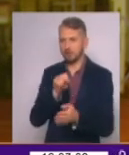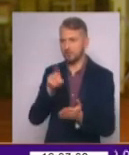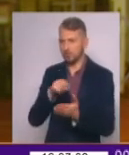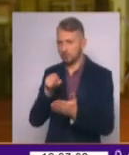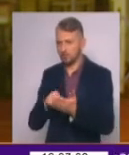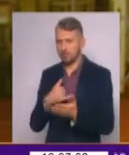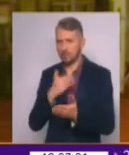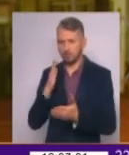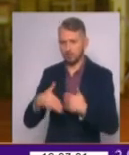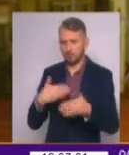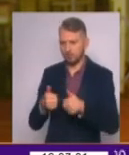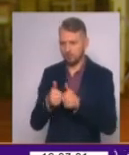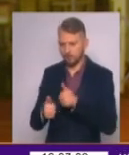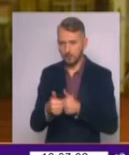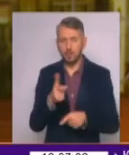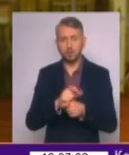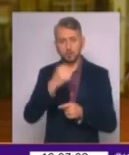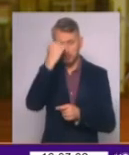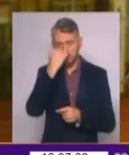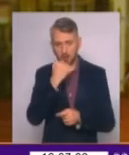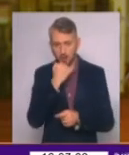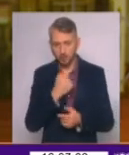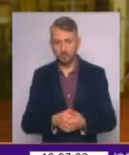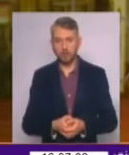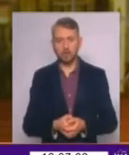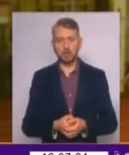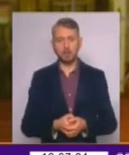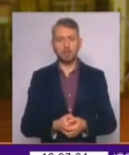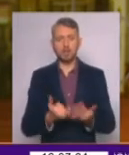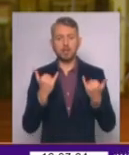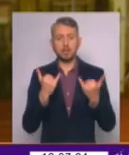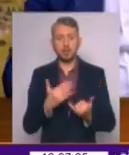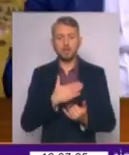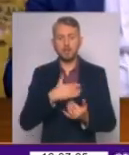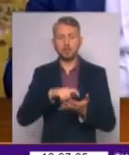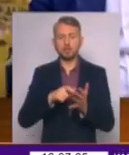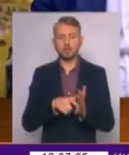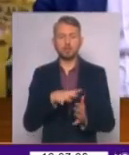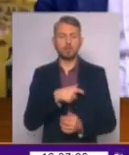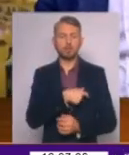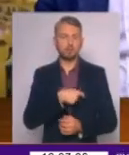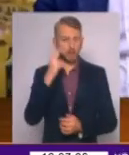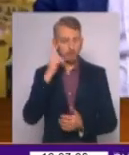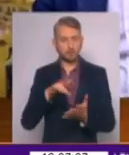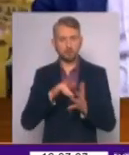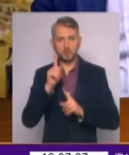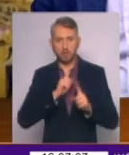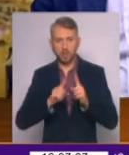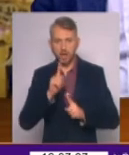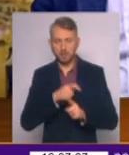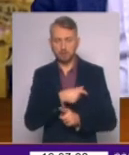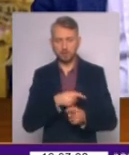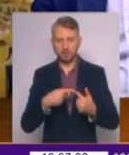весь цей процес іти вперед. Дуже дякую. Дякую. Я нагадаю, що сьогодні у нашій студії був депутат Київської міської ради від депутатської